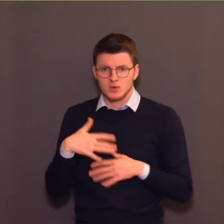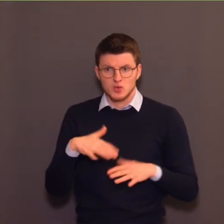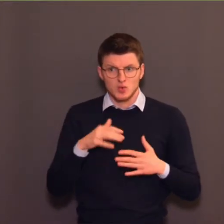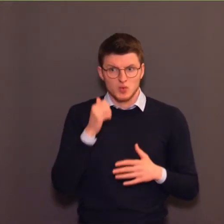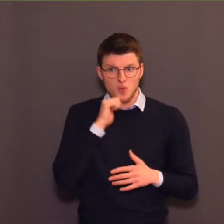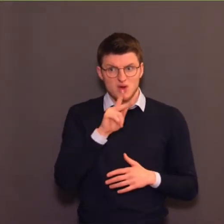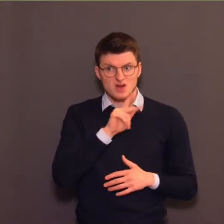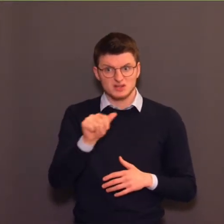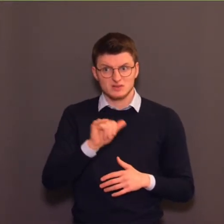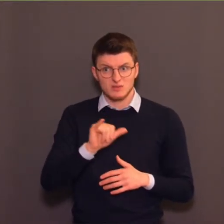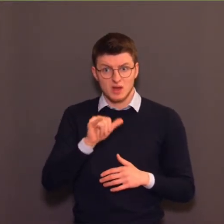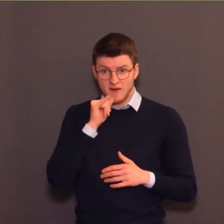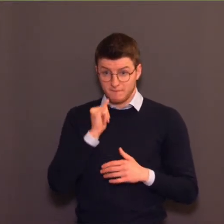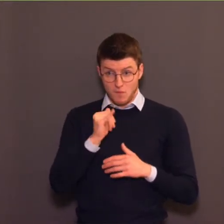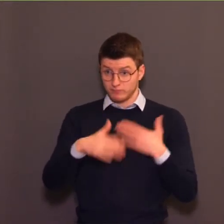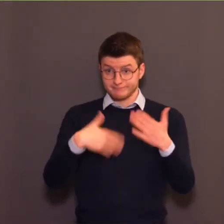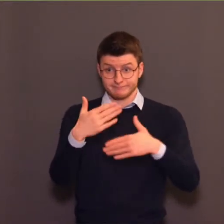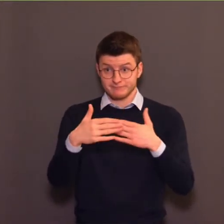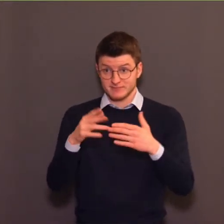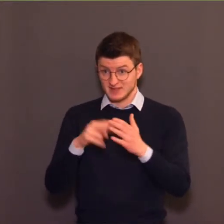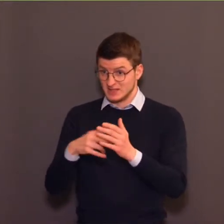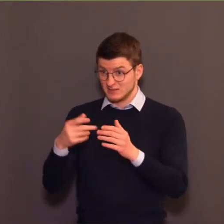intensieve zorgen zouden overschrijden.